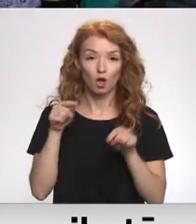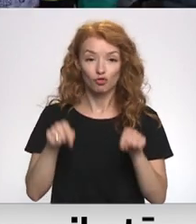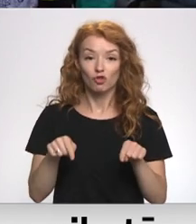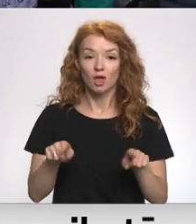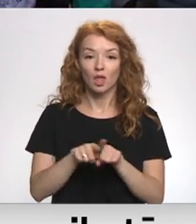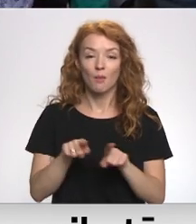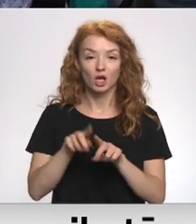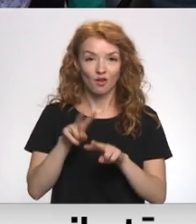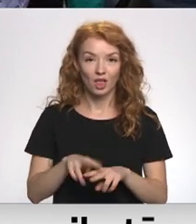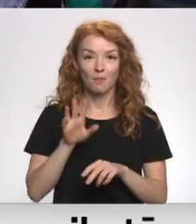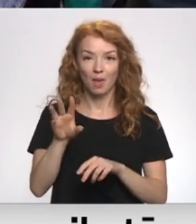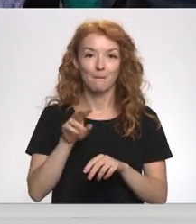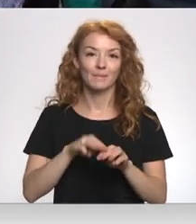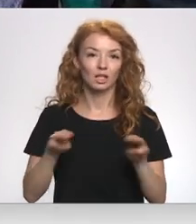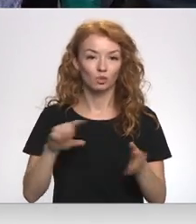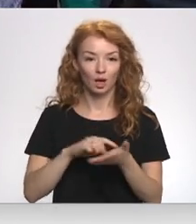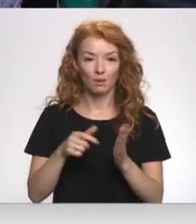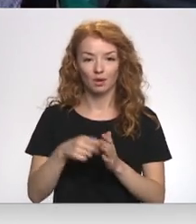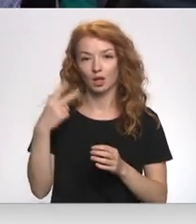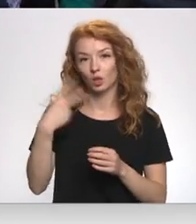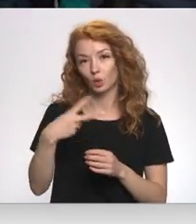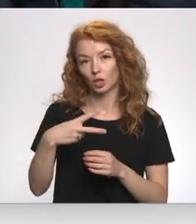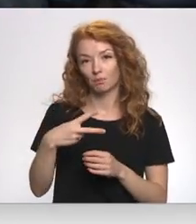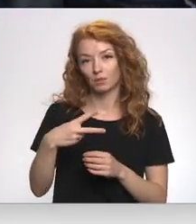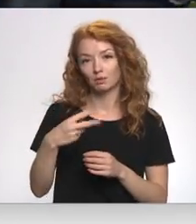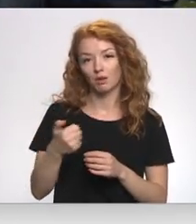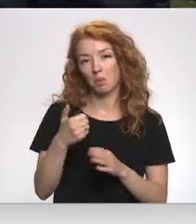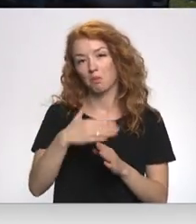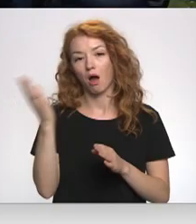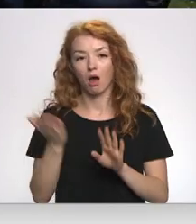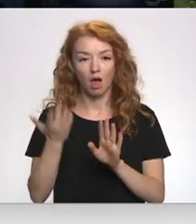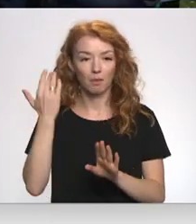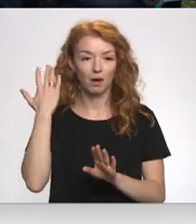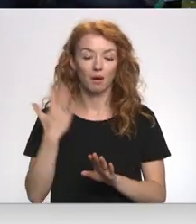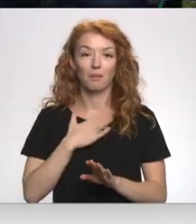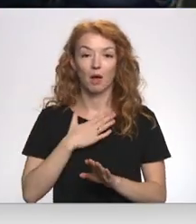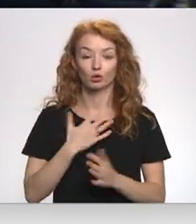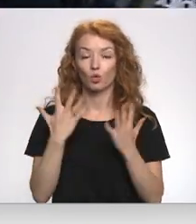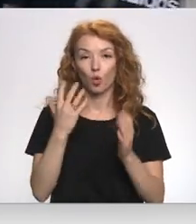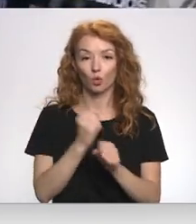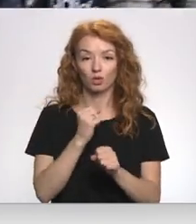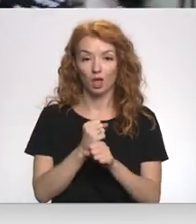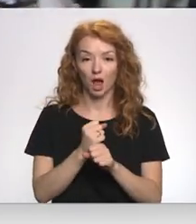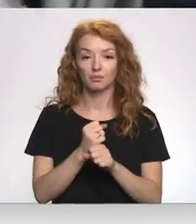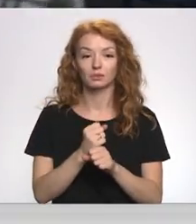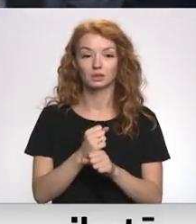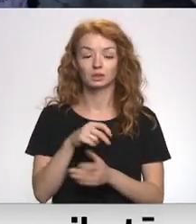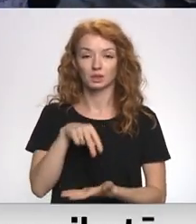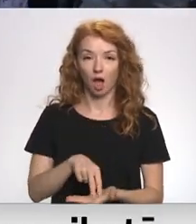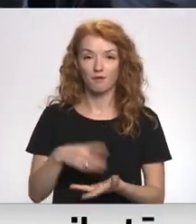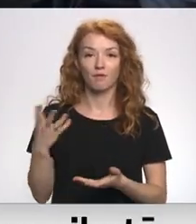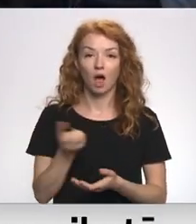pašā vietā pie ministru kabineta 20 plus gadu atpakaļ. Mans roku darbs stāvēja ar izskapti,